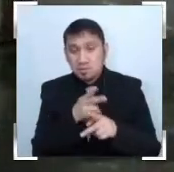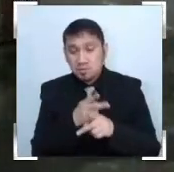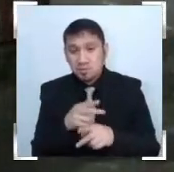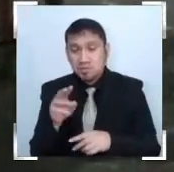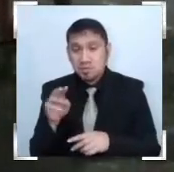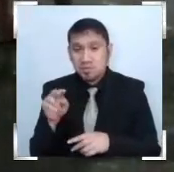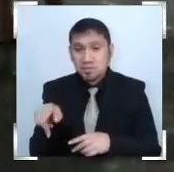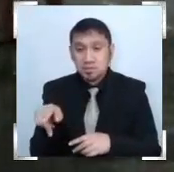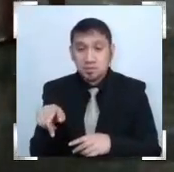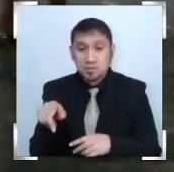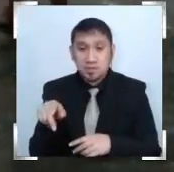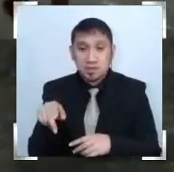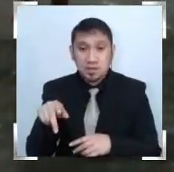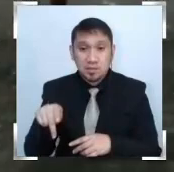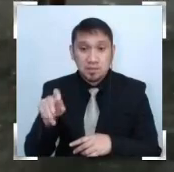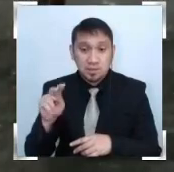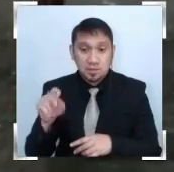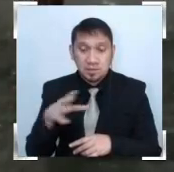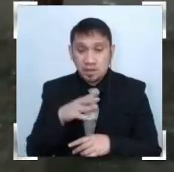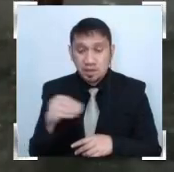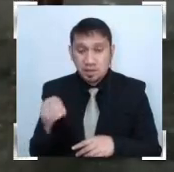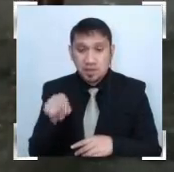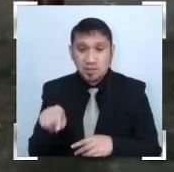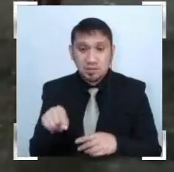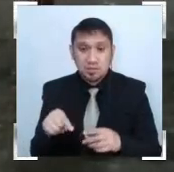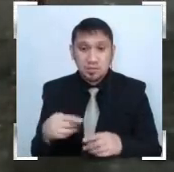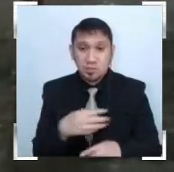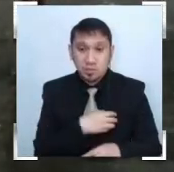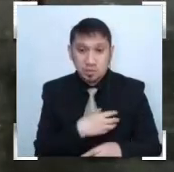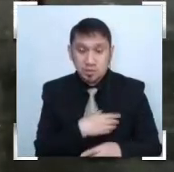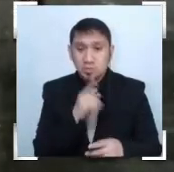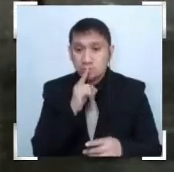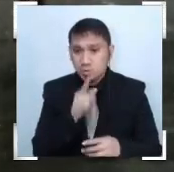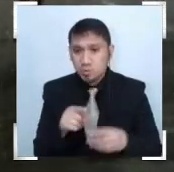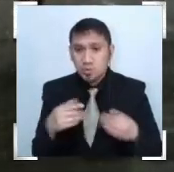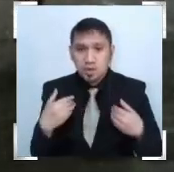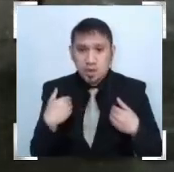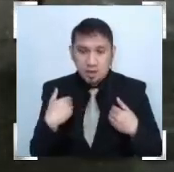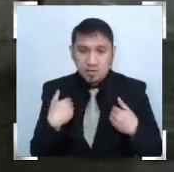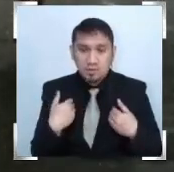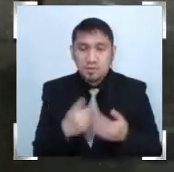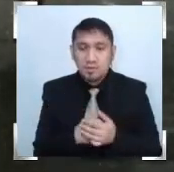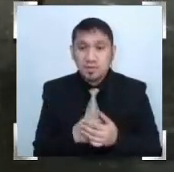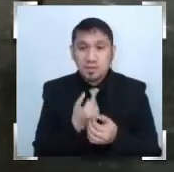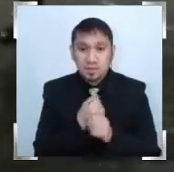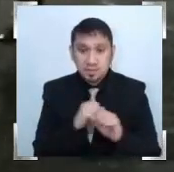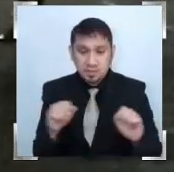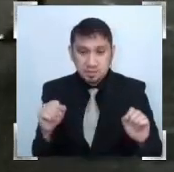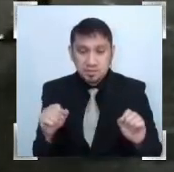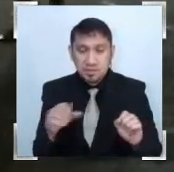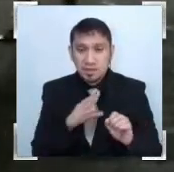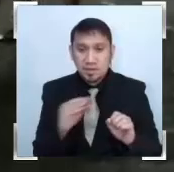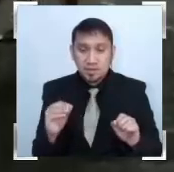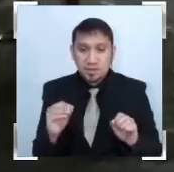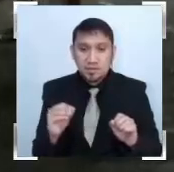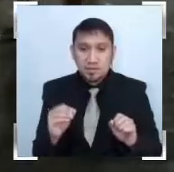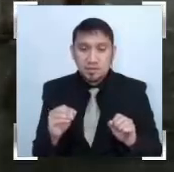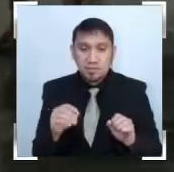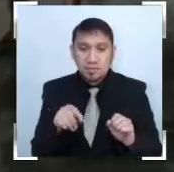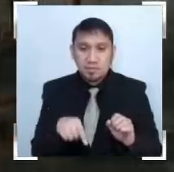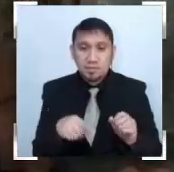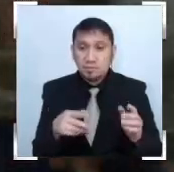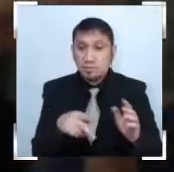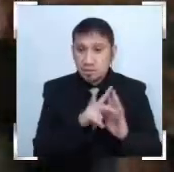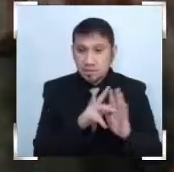2 at Del Pan Police Station para masigurong napapatupad ang safe and health and safety protocols dito sa